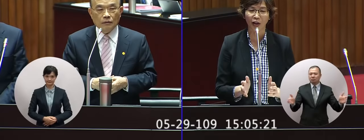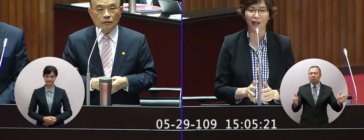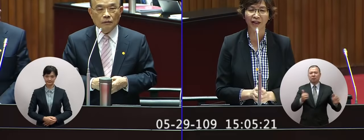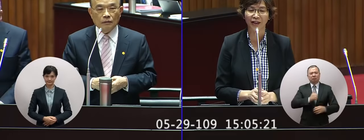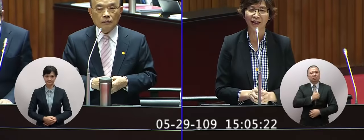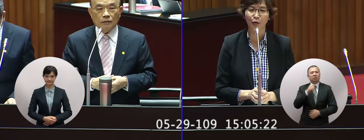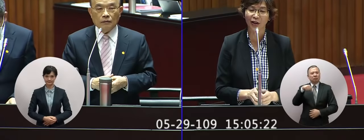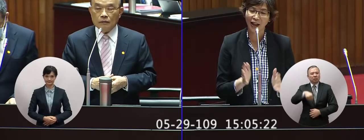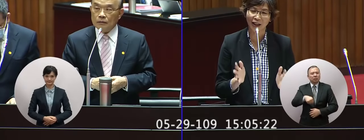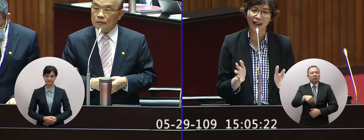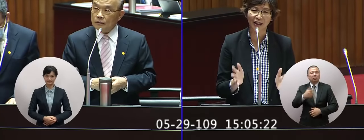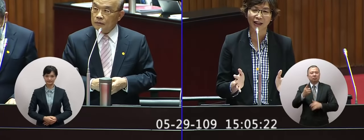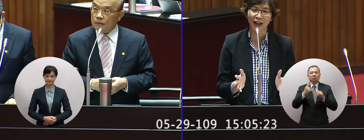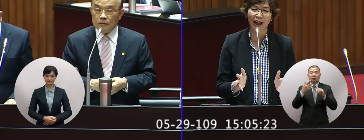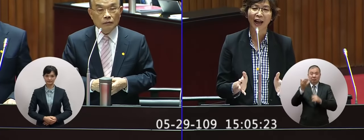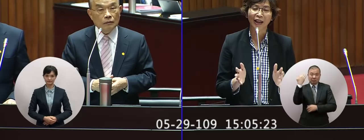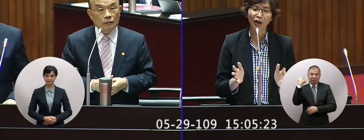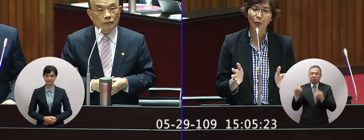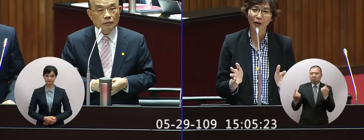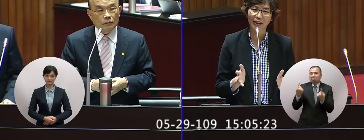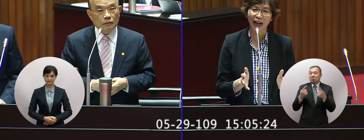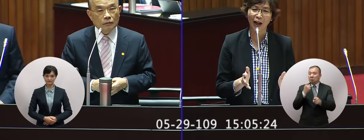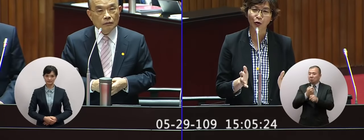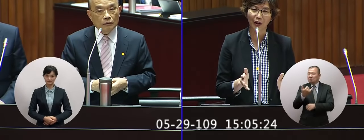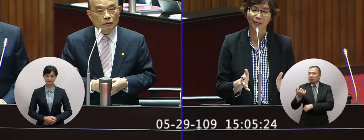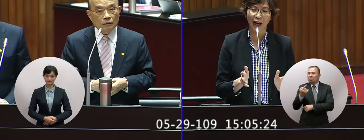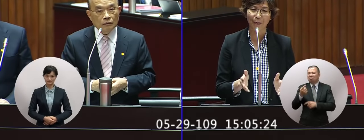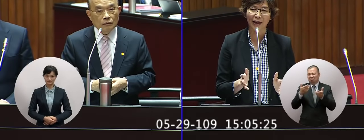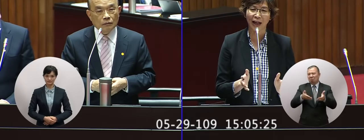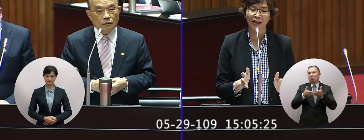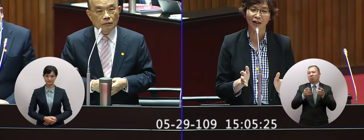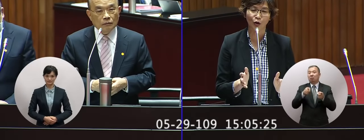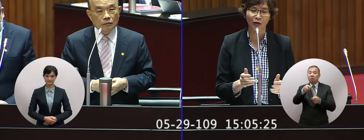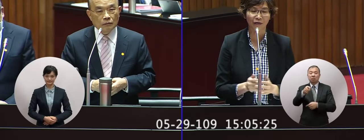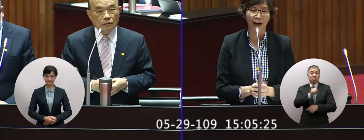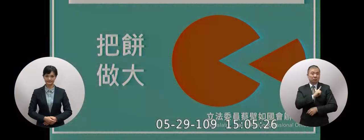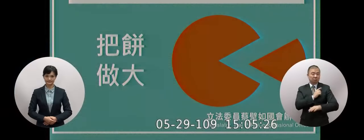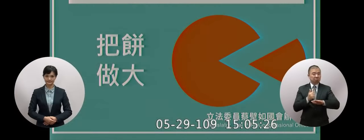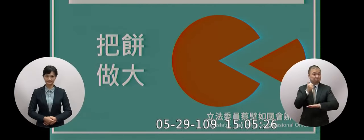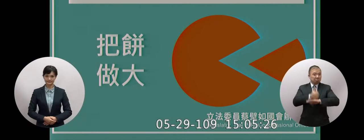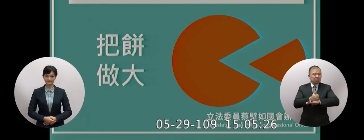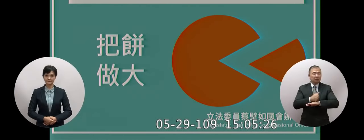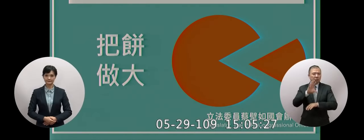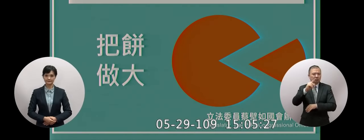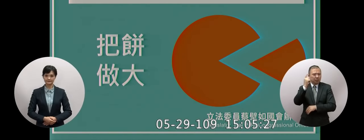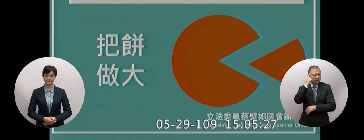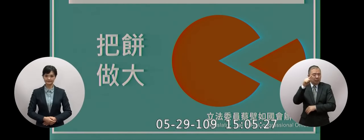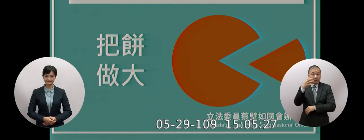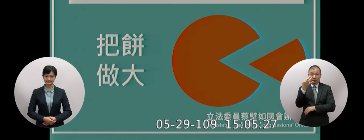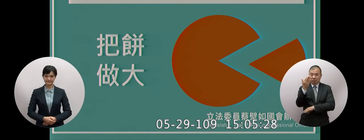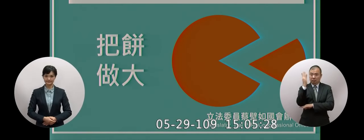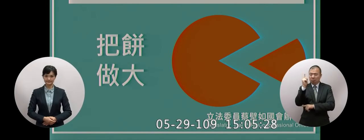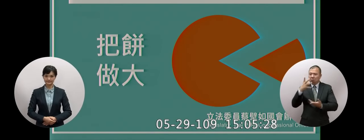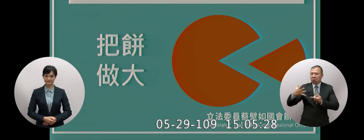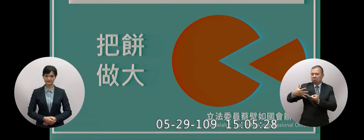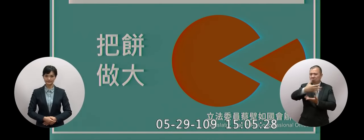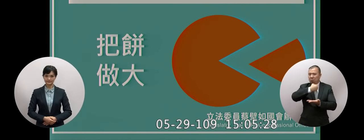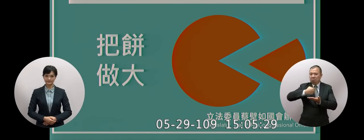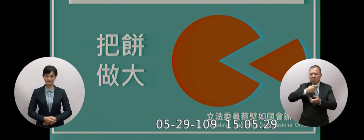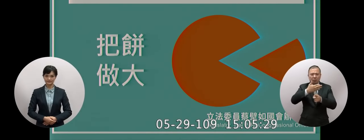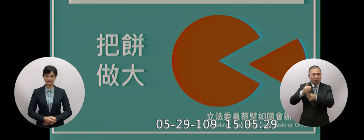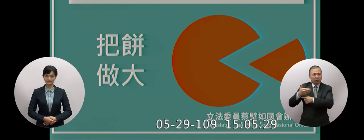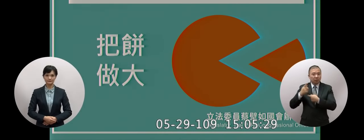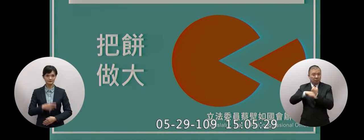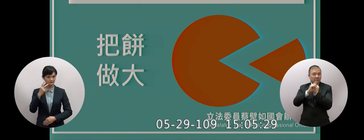个很重要的历史定位，在你的任期内，你有没有想要去再把财政收支划分法拿出来开始立法修法？